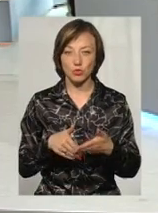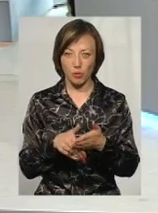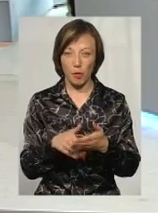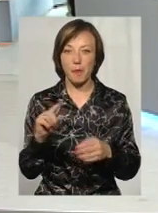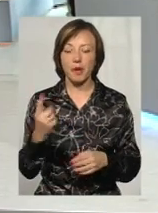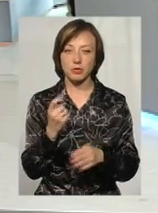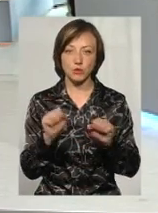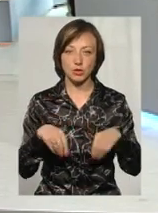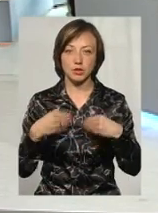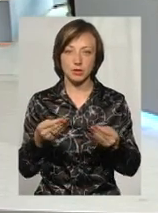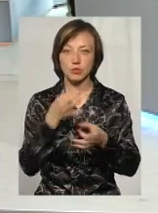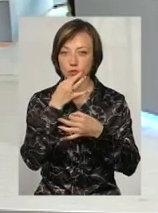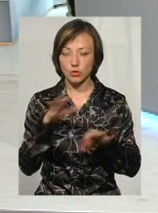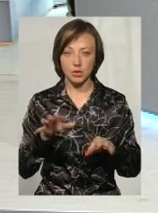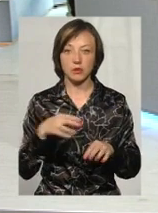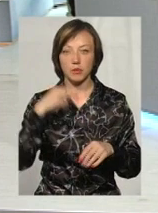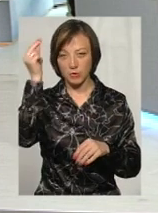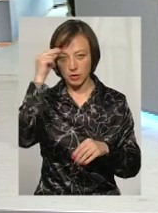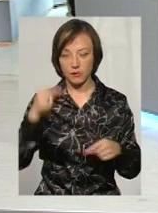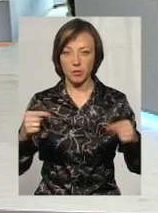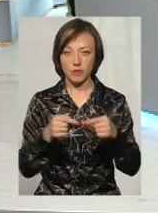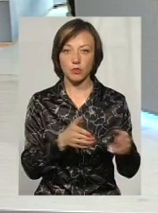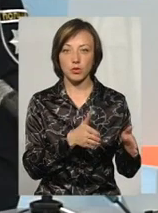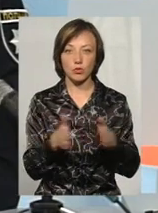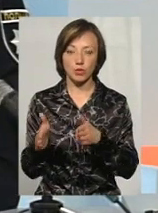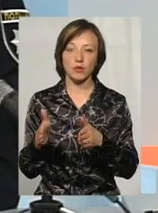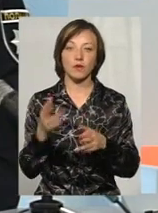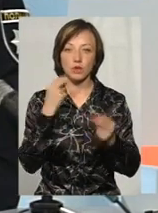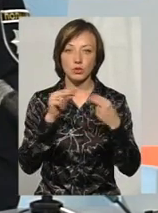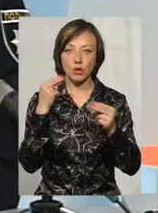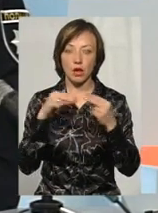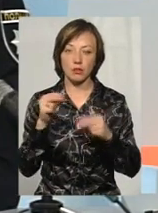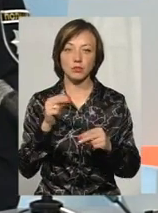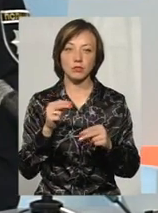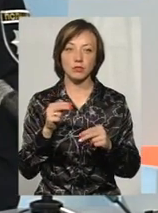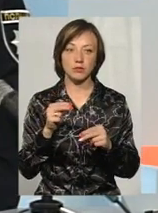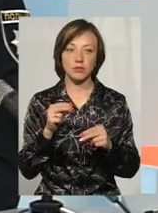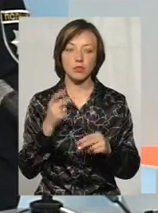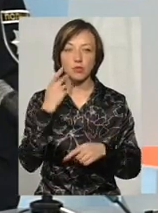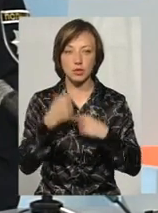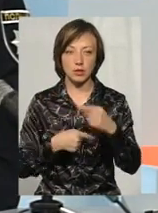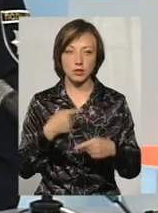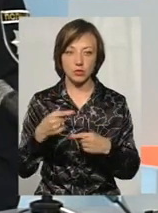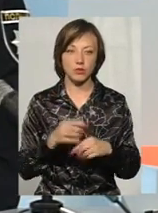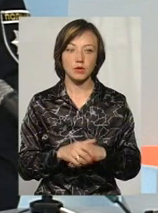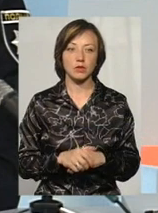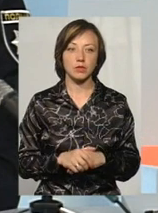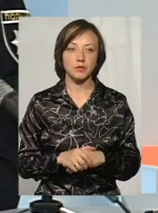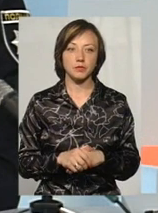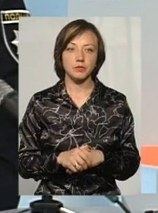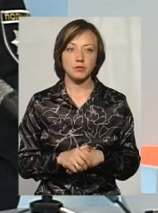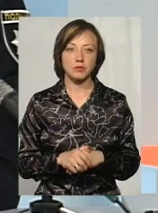патрульної поліції може надати будь-який. Ми пройшли відповідну підготовку і вдосконалюємо її майже постійно, тобто з нами проводяться